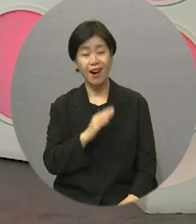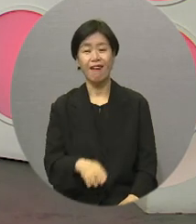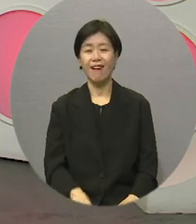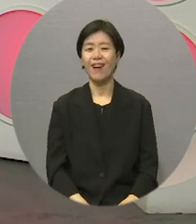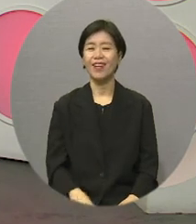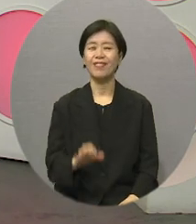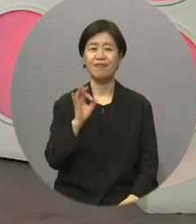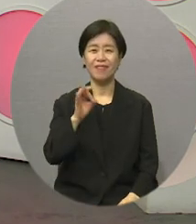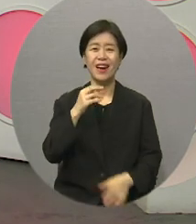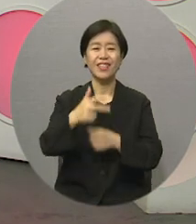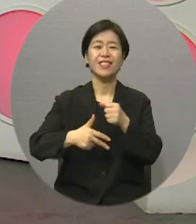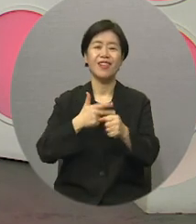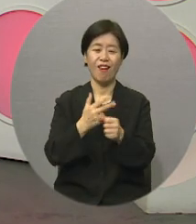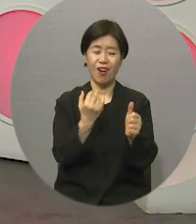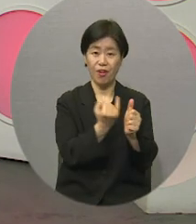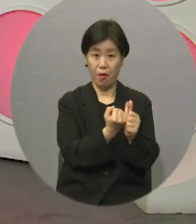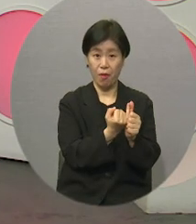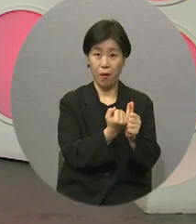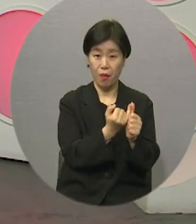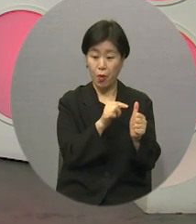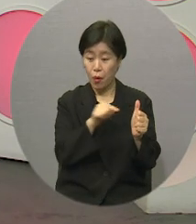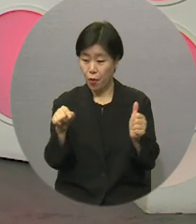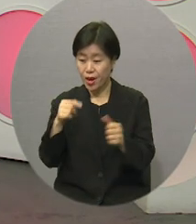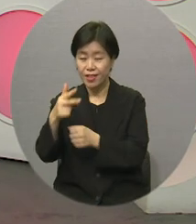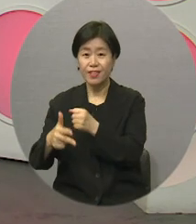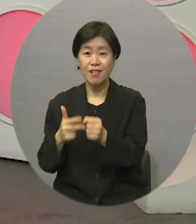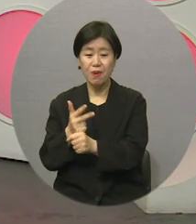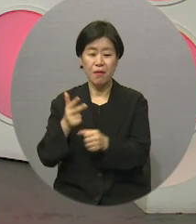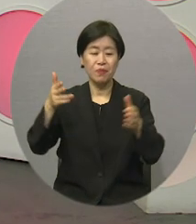자. 7년은 다 신혼이라고 생각하고 예 다시 한번